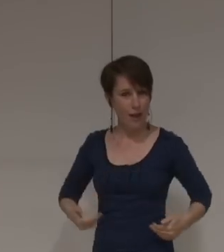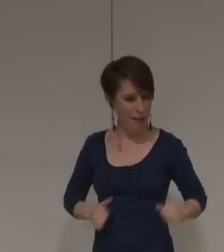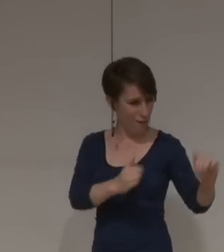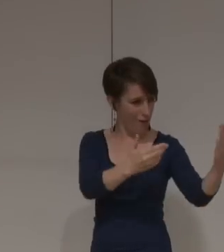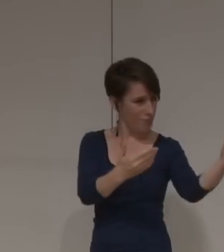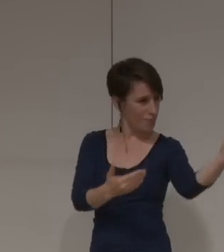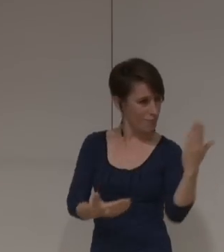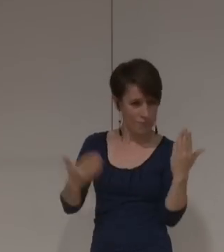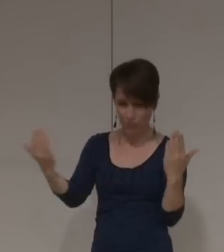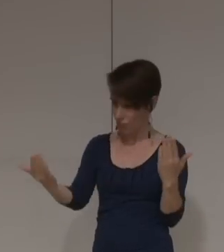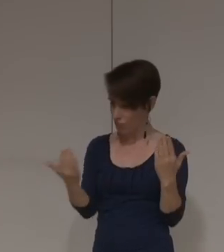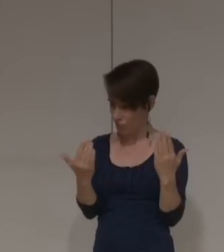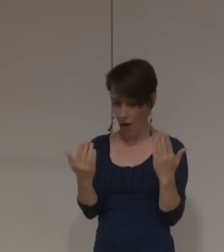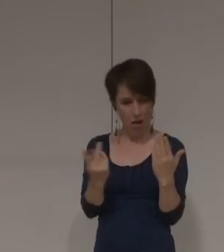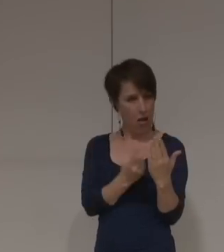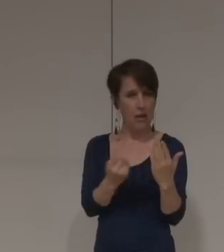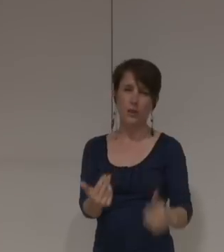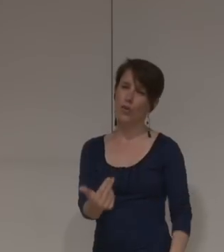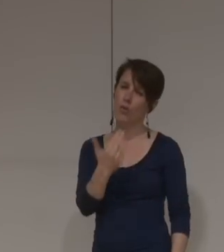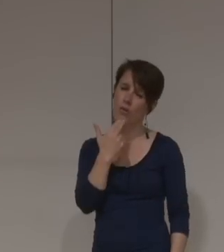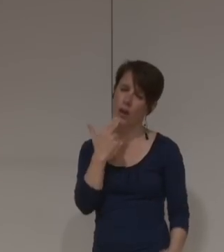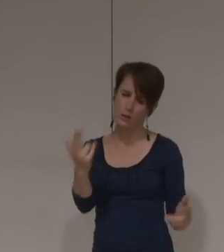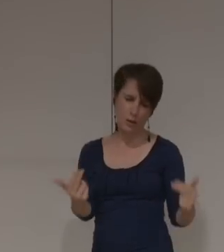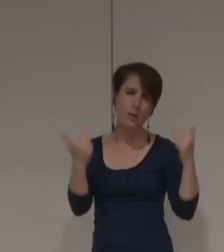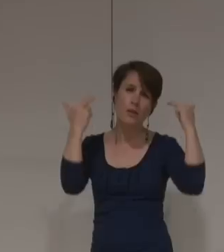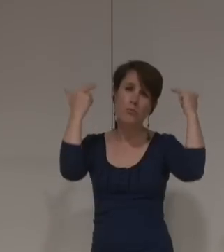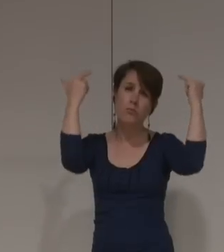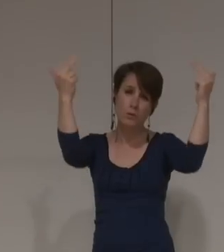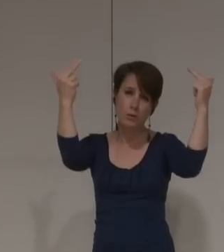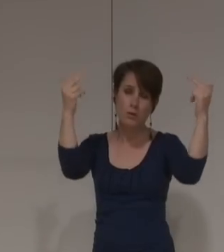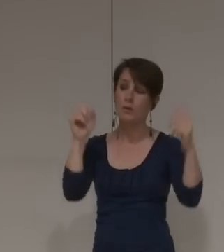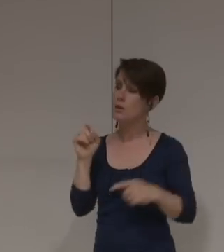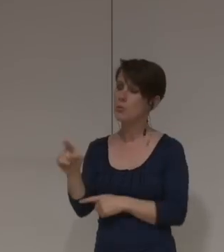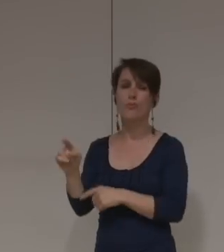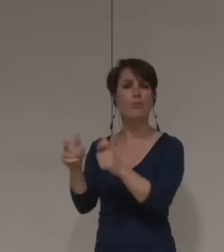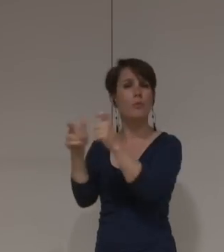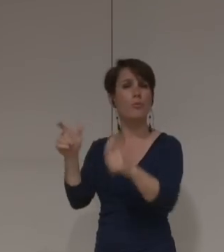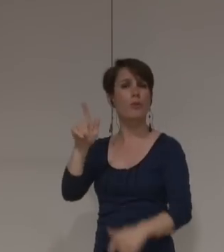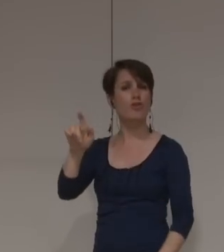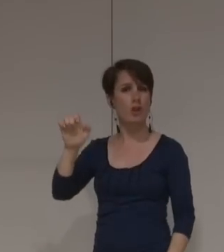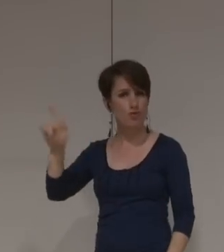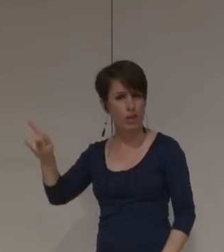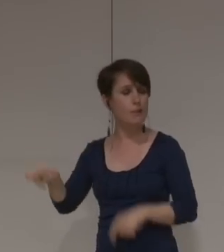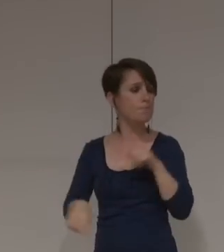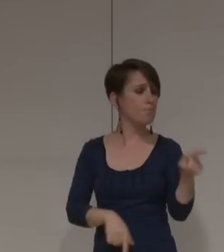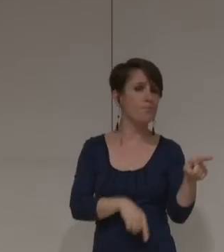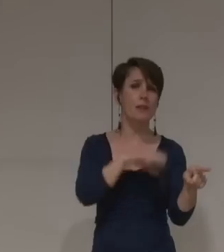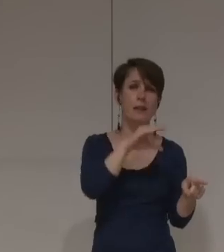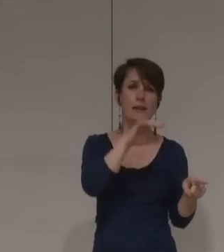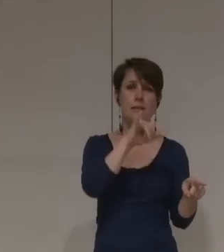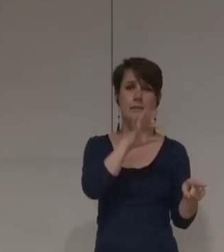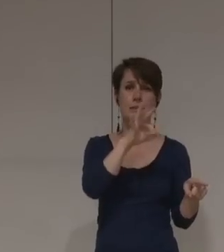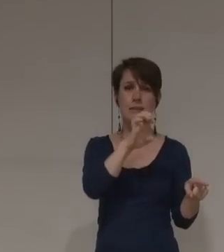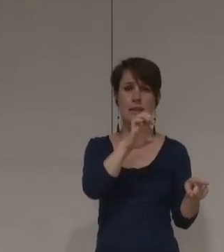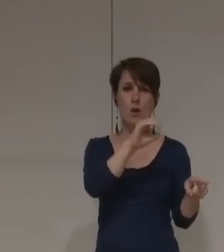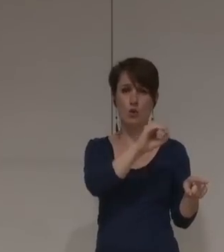grande qualité de la part des groupements GEG et citeos l'analyse